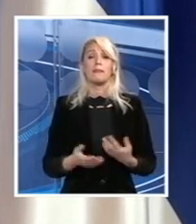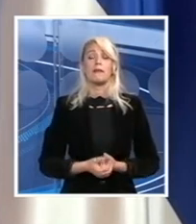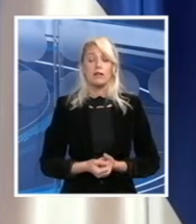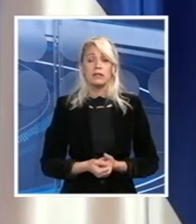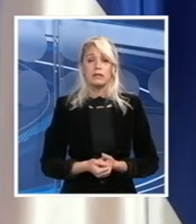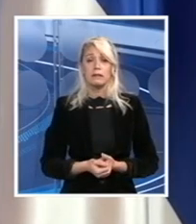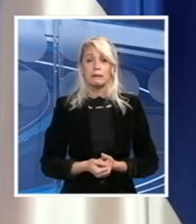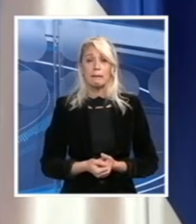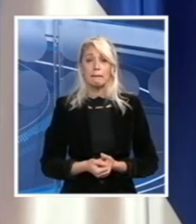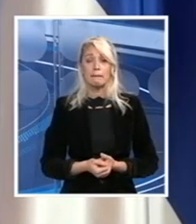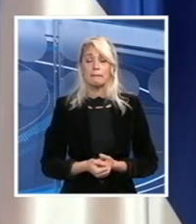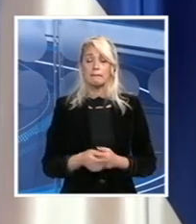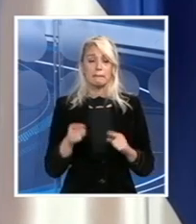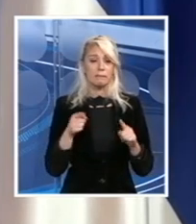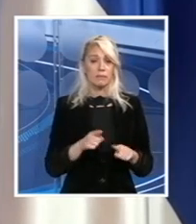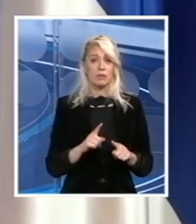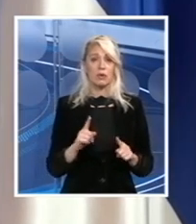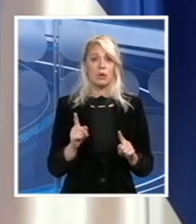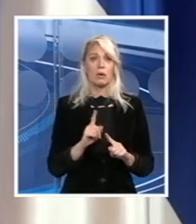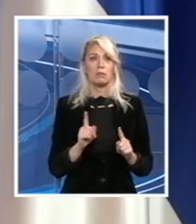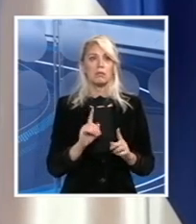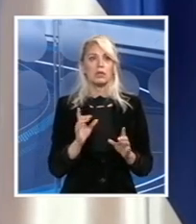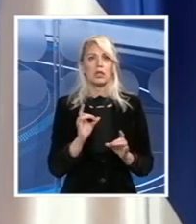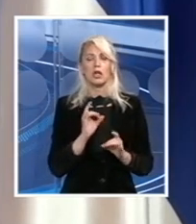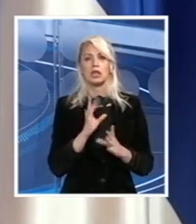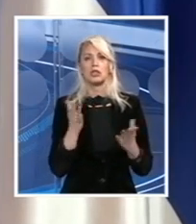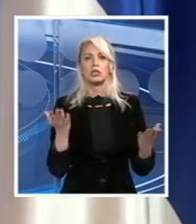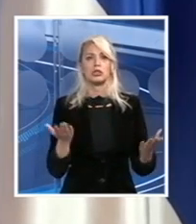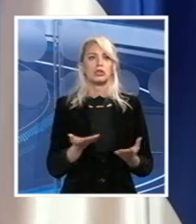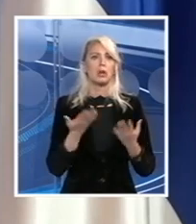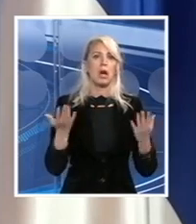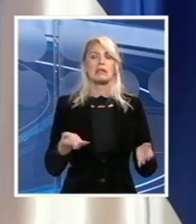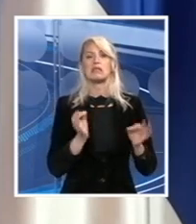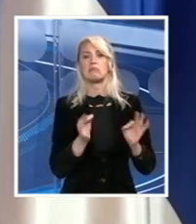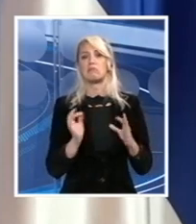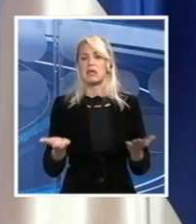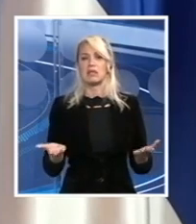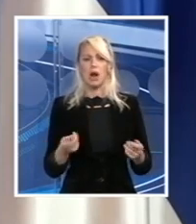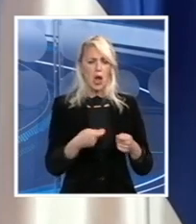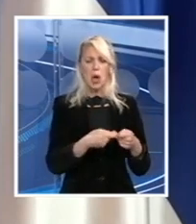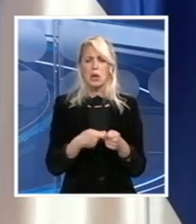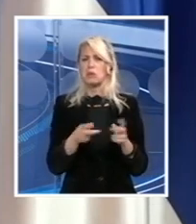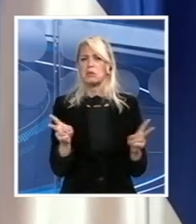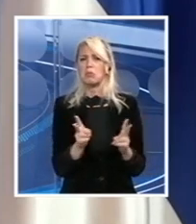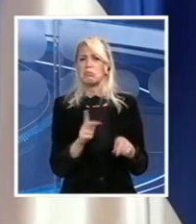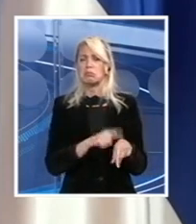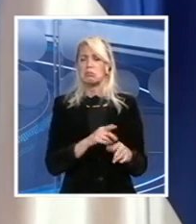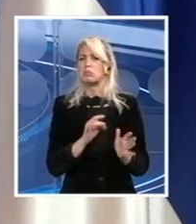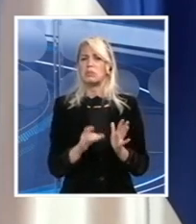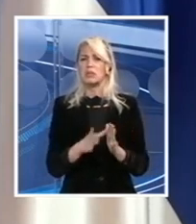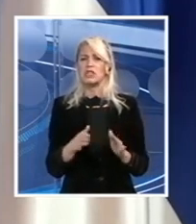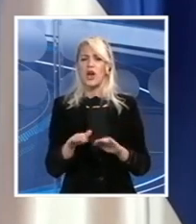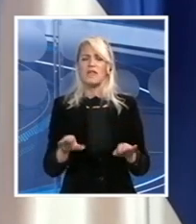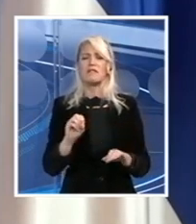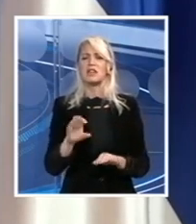to nije ništa posebno organizacijalno, je potrebno da za relativno kratko vreme vrtići